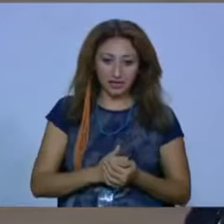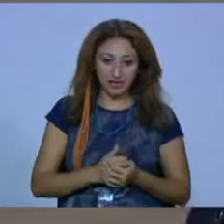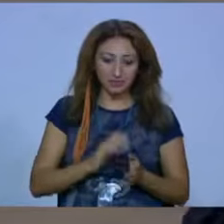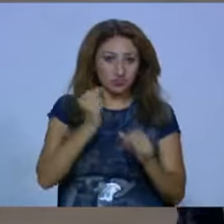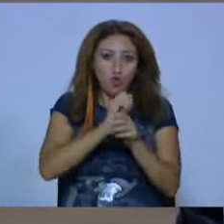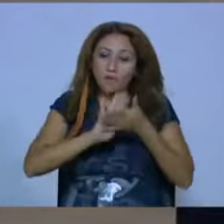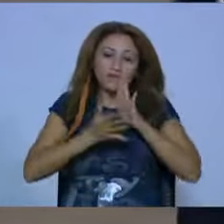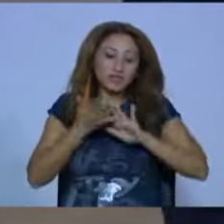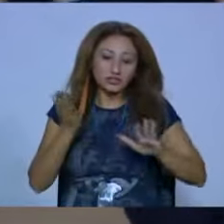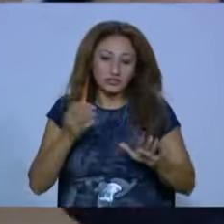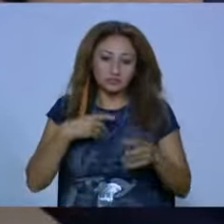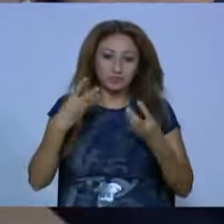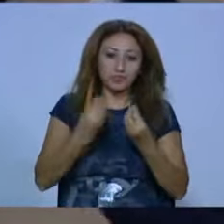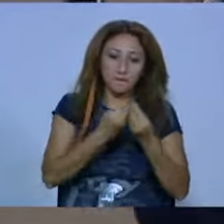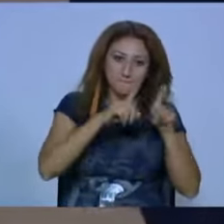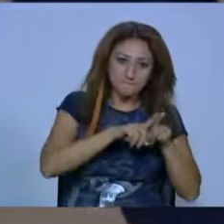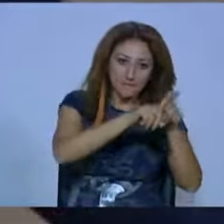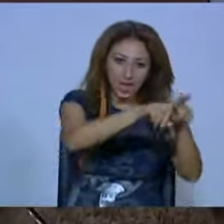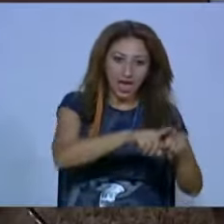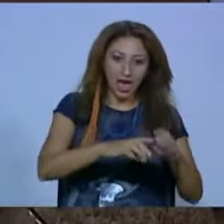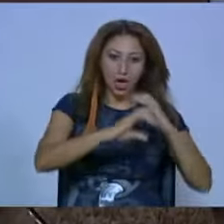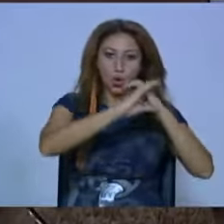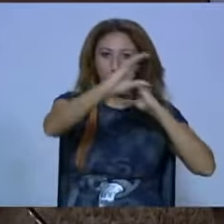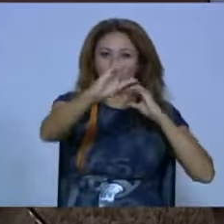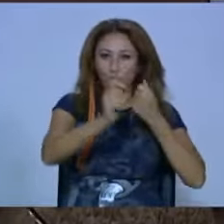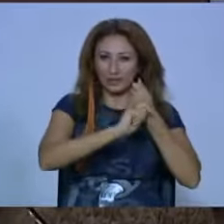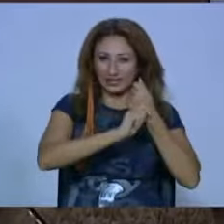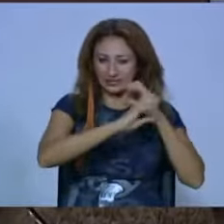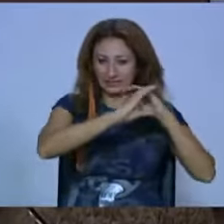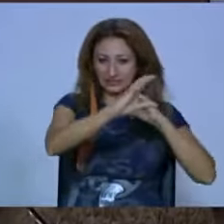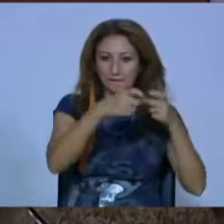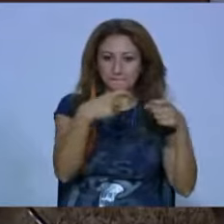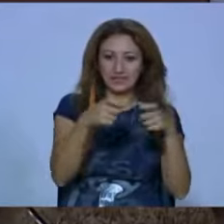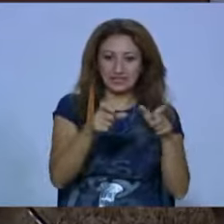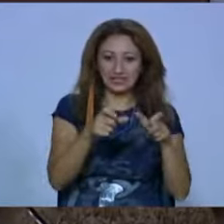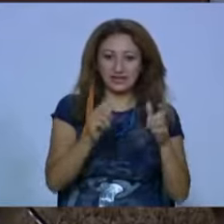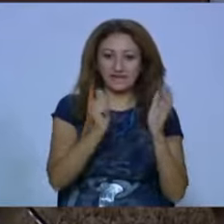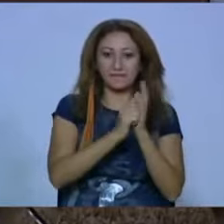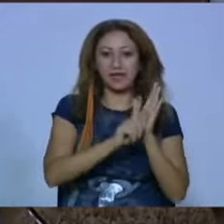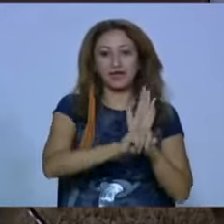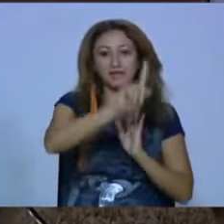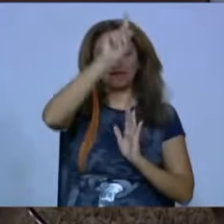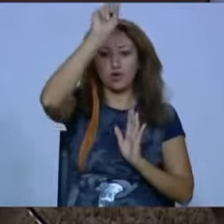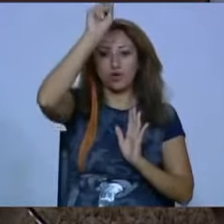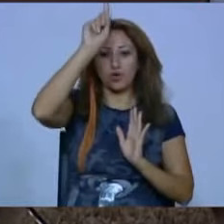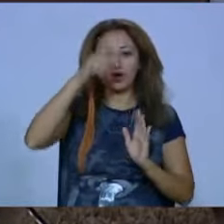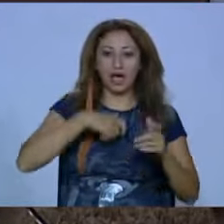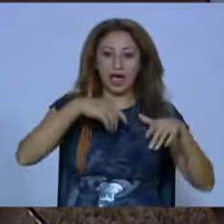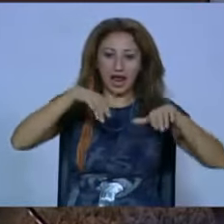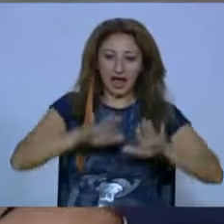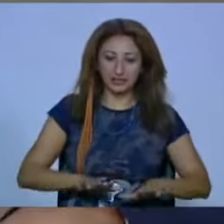حاجة، رحت معاه ركبنا الاتوبيس، نزلنا في مصر الجديدة، طلعني فوق، دخلت